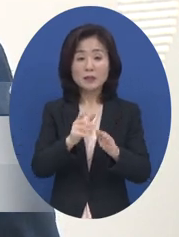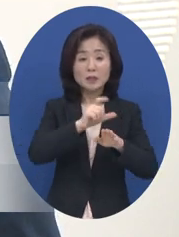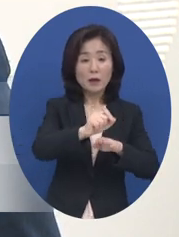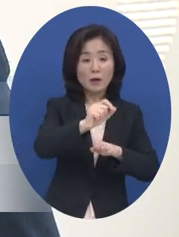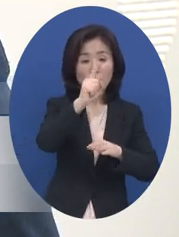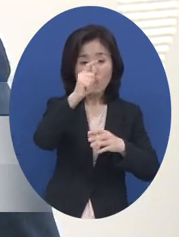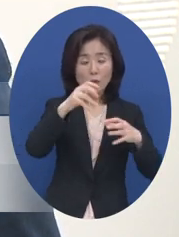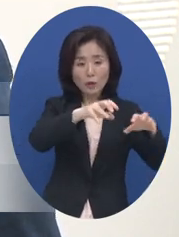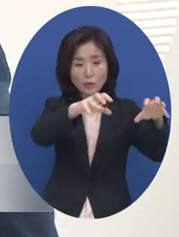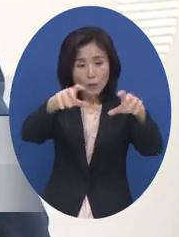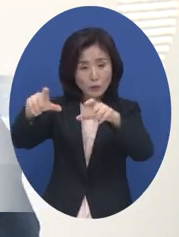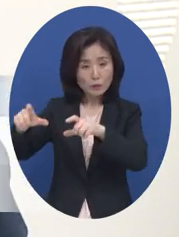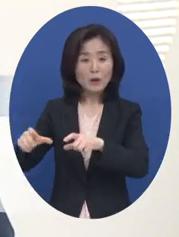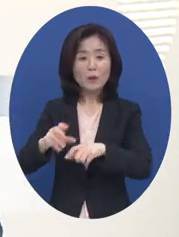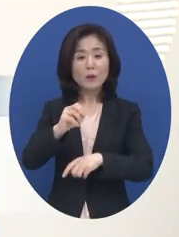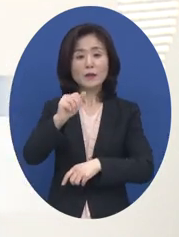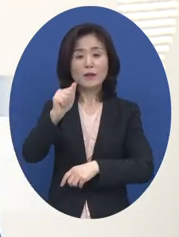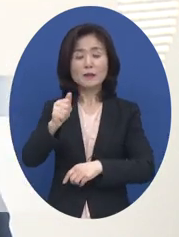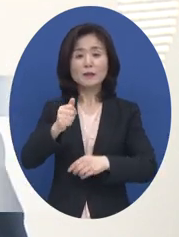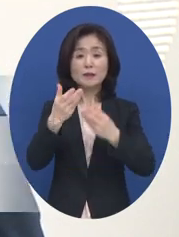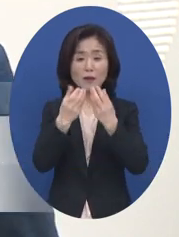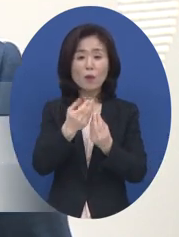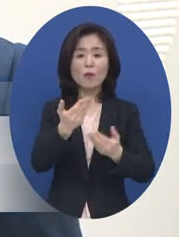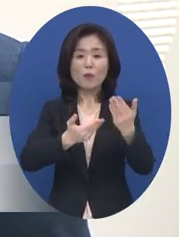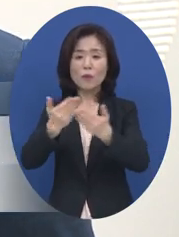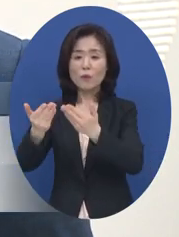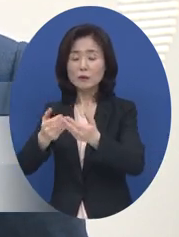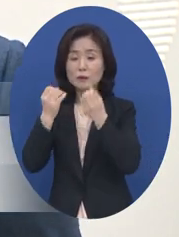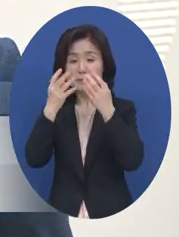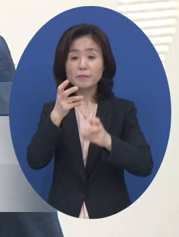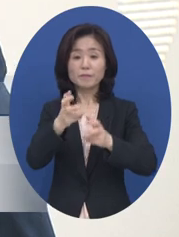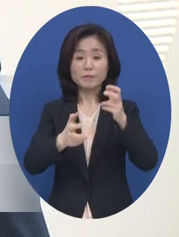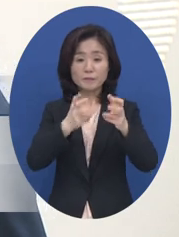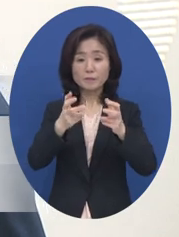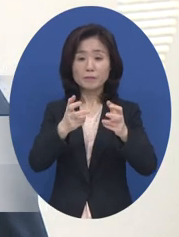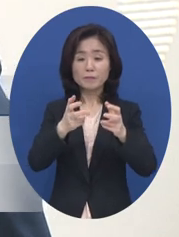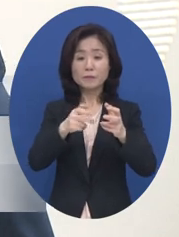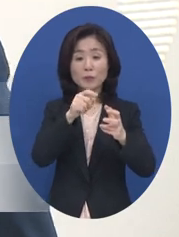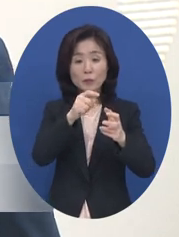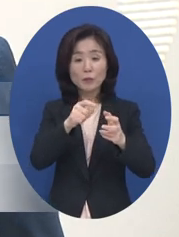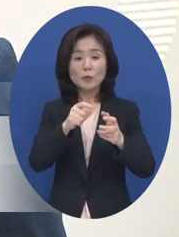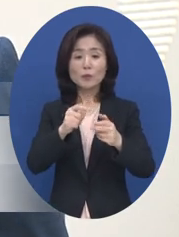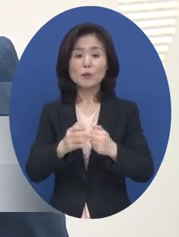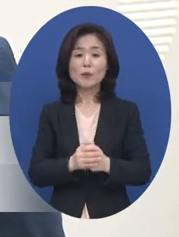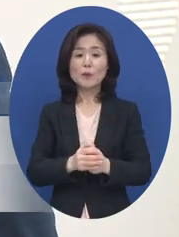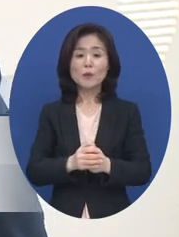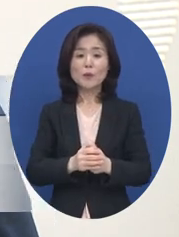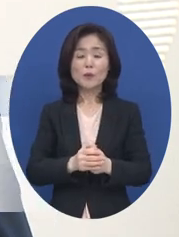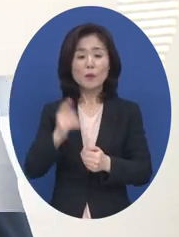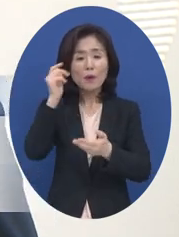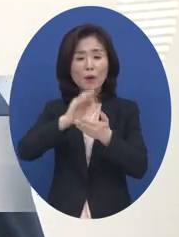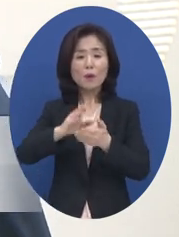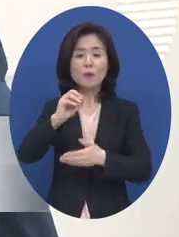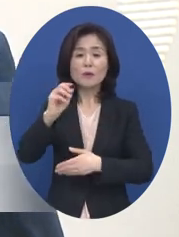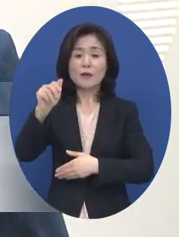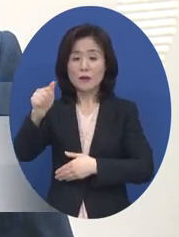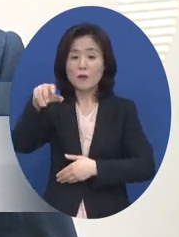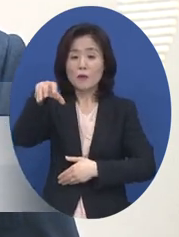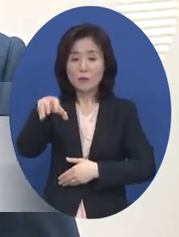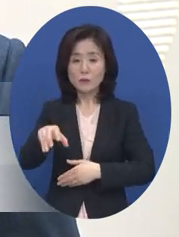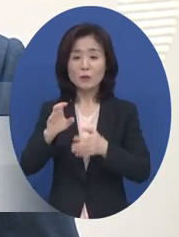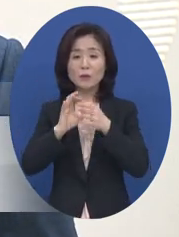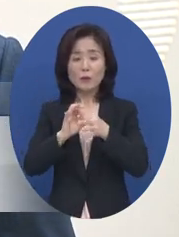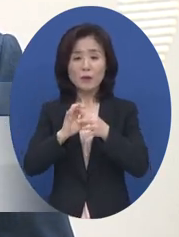가내 그 5대의 사례를 공유를 하고 남 신규 사업도 그 플랫폼을 통해서 이제